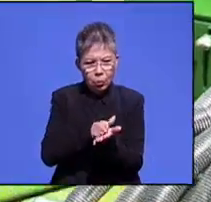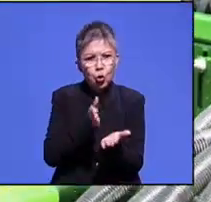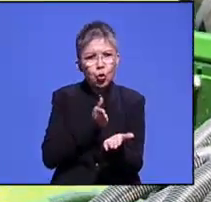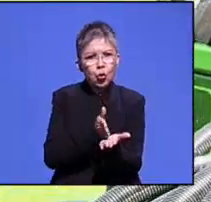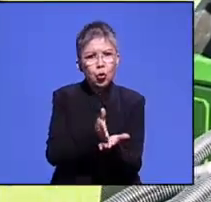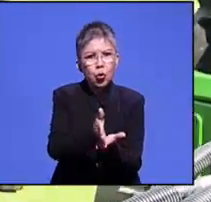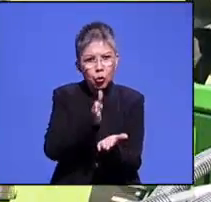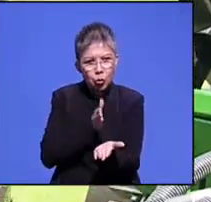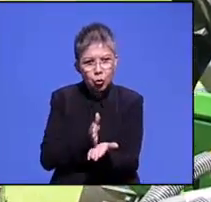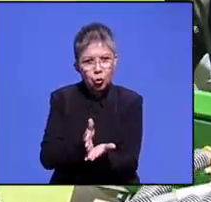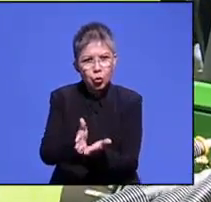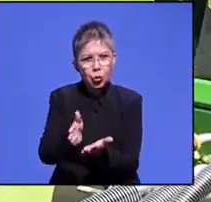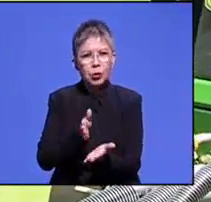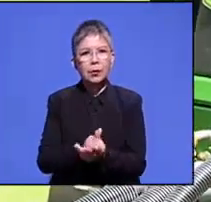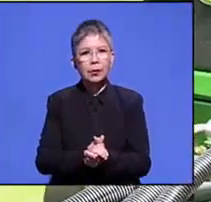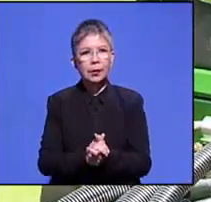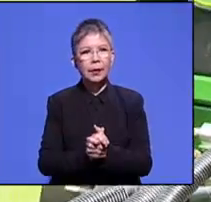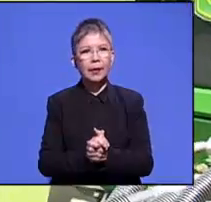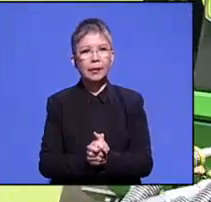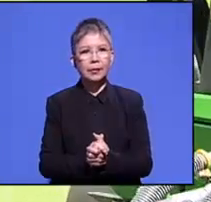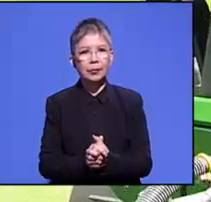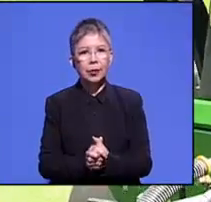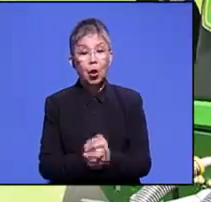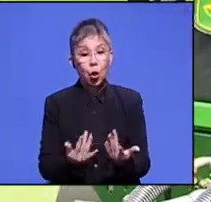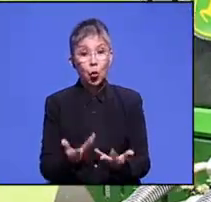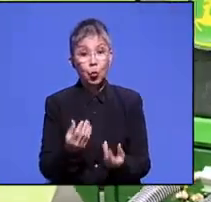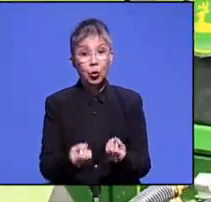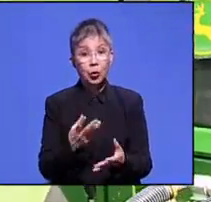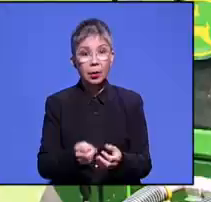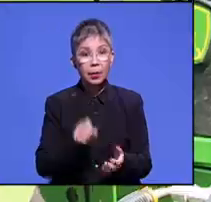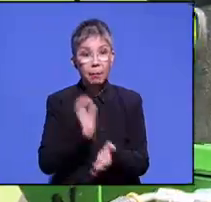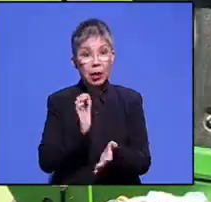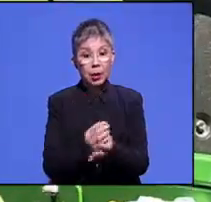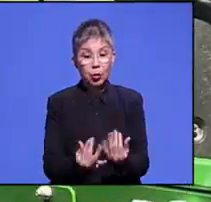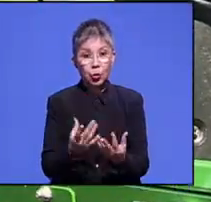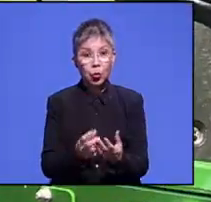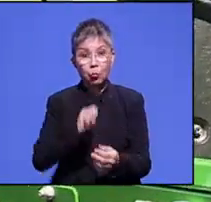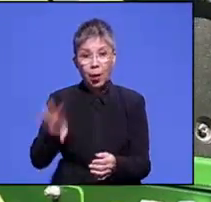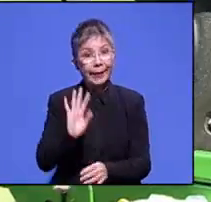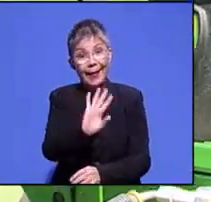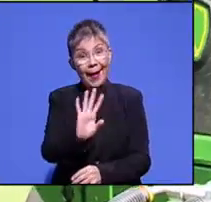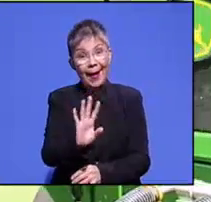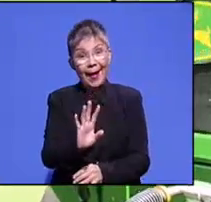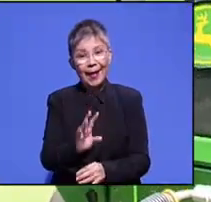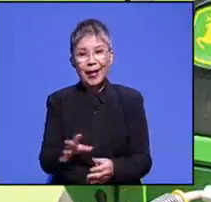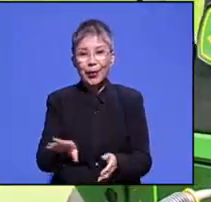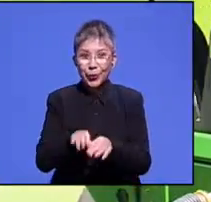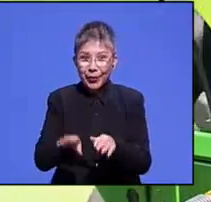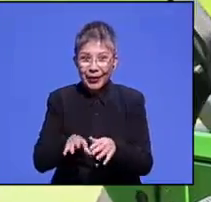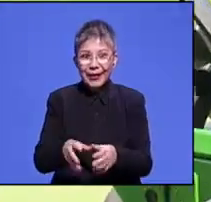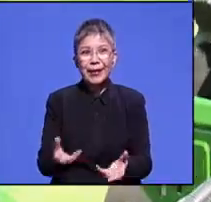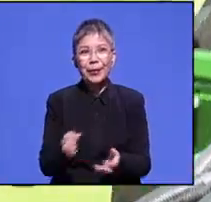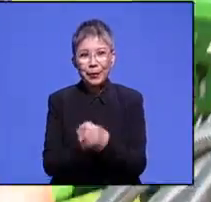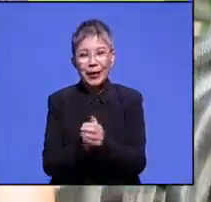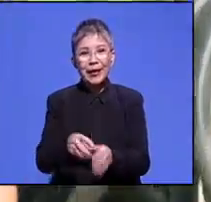jadi rumput-rumput yang segini banyak tuh nggak dibuang gitu aja gak karena juga masih kondisinya fresh bagus ya versi Operet akan